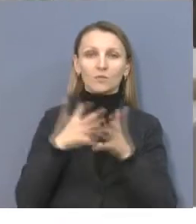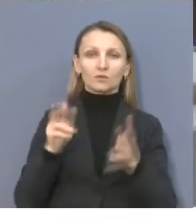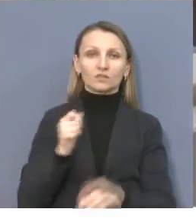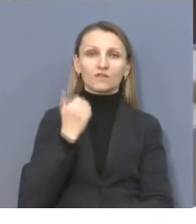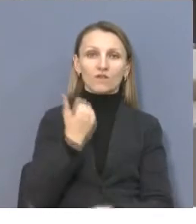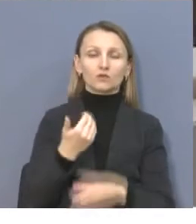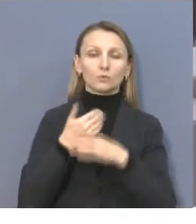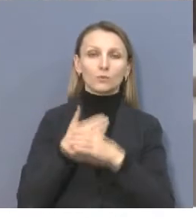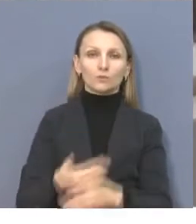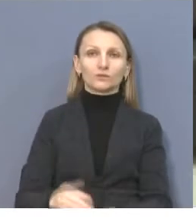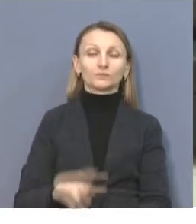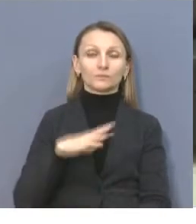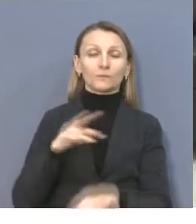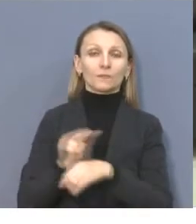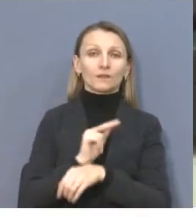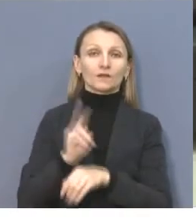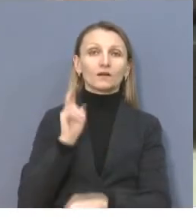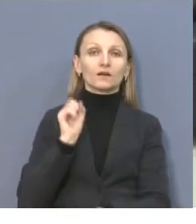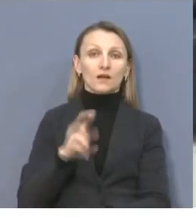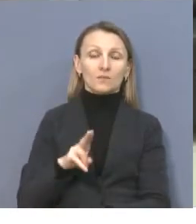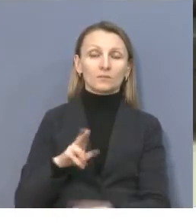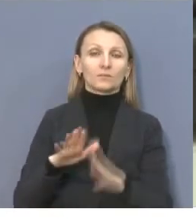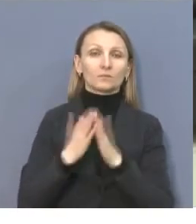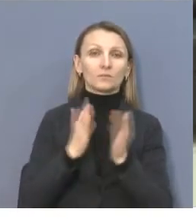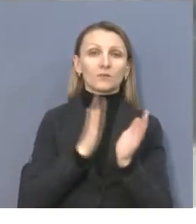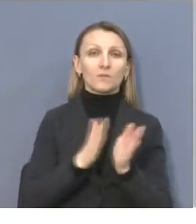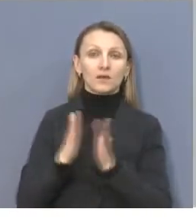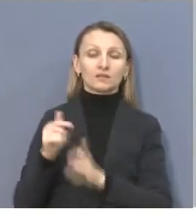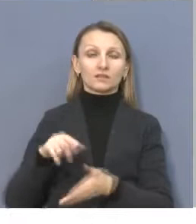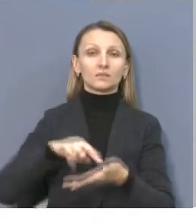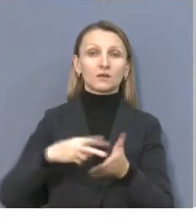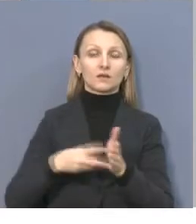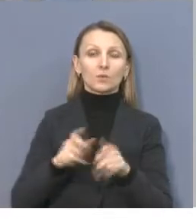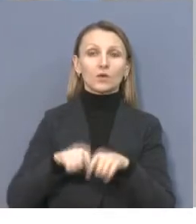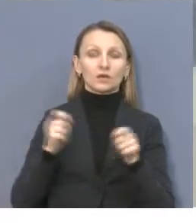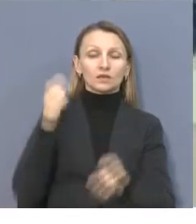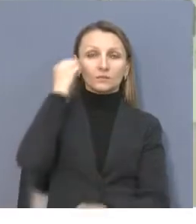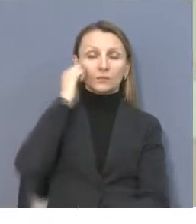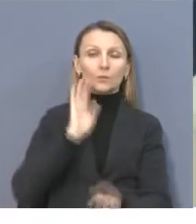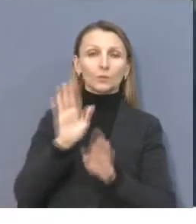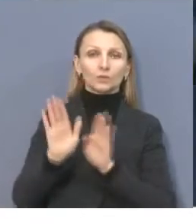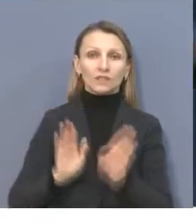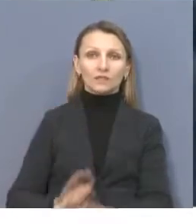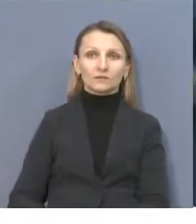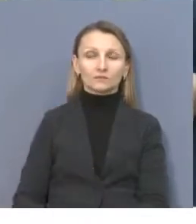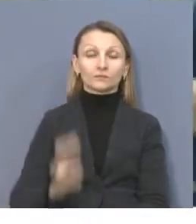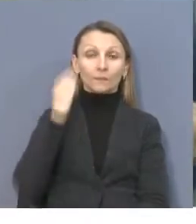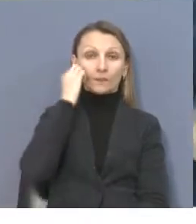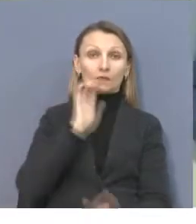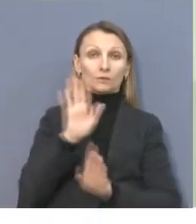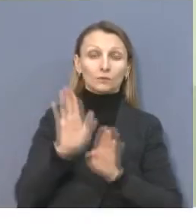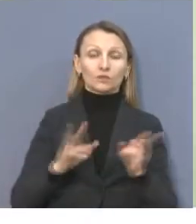в этом году также был проведён капитальный ремонт здания районной библиотеке здесь также планируется открыть музей музей нужен у необходим